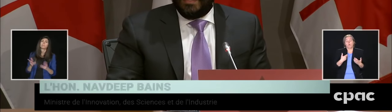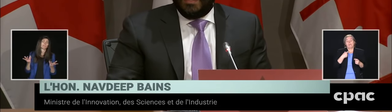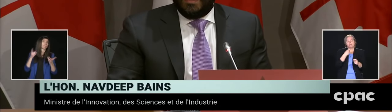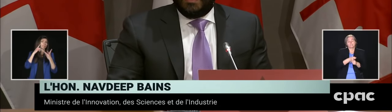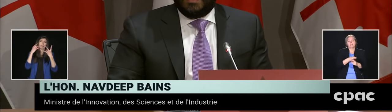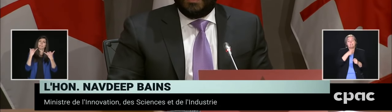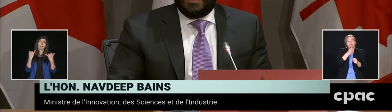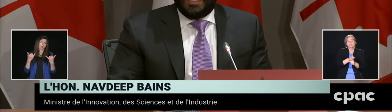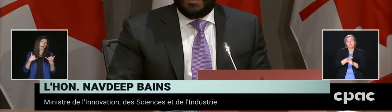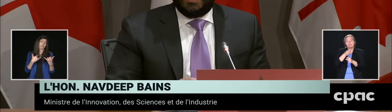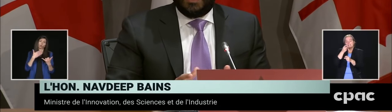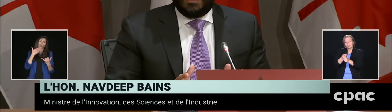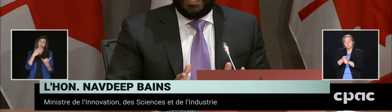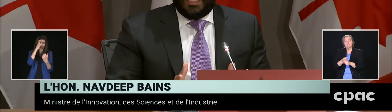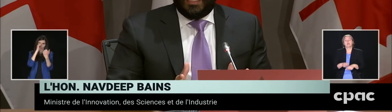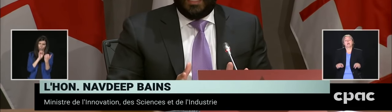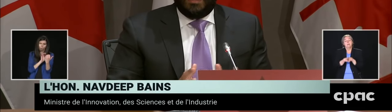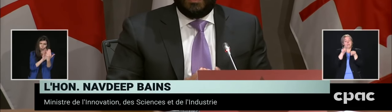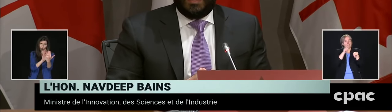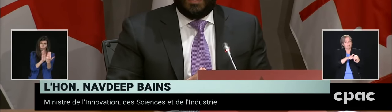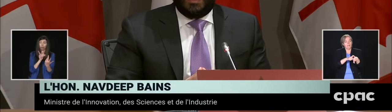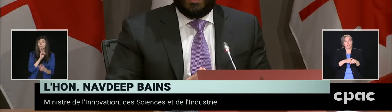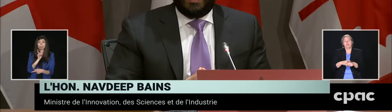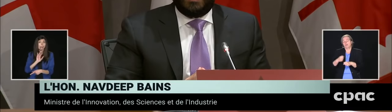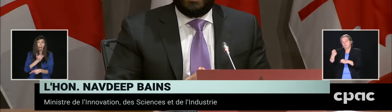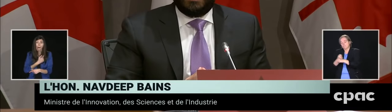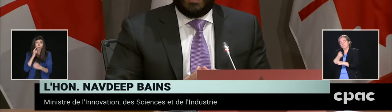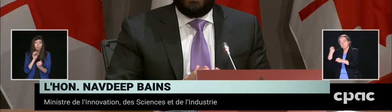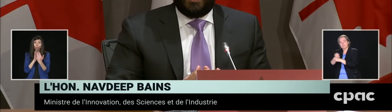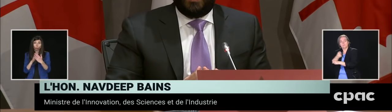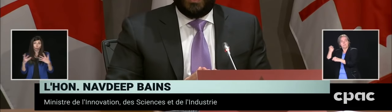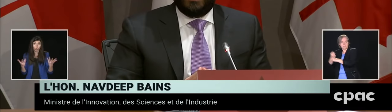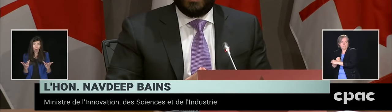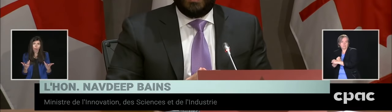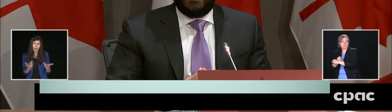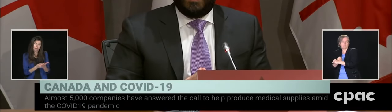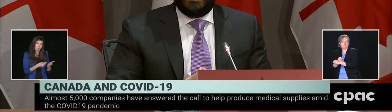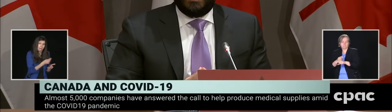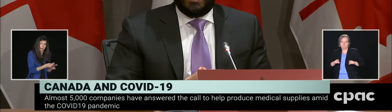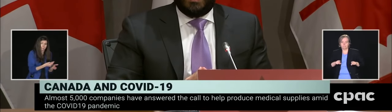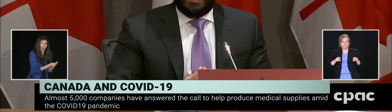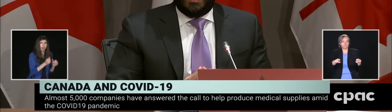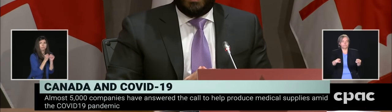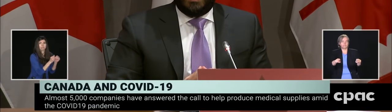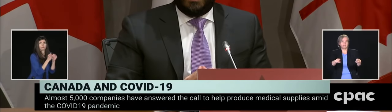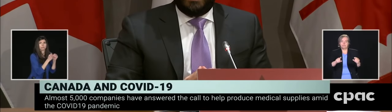bâtir. C'est une stratégie très claire, et c'est pourquoi nous avons